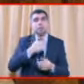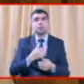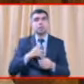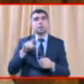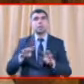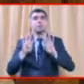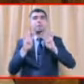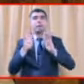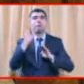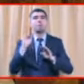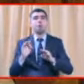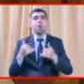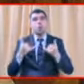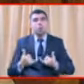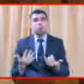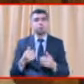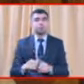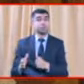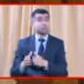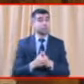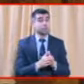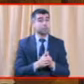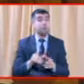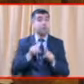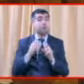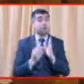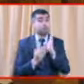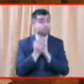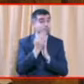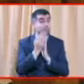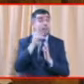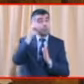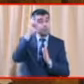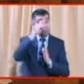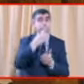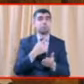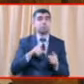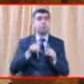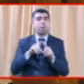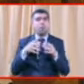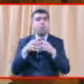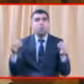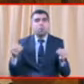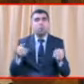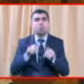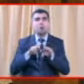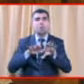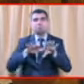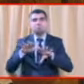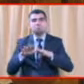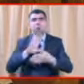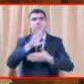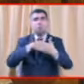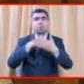الآن. مقابل هذا العد التصاعدي لا نعثر وبكل صراحة على أي استراتيجية حكومية